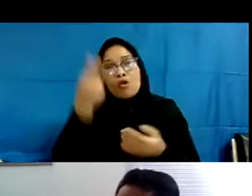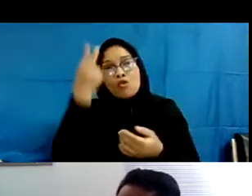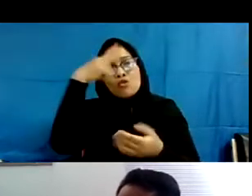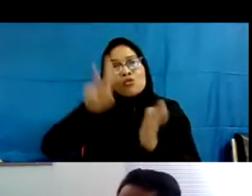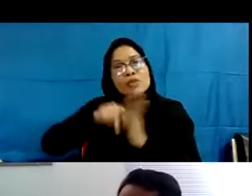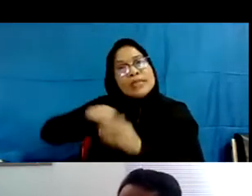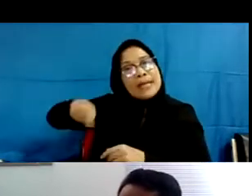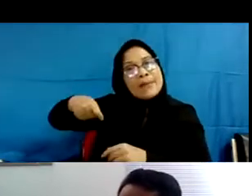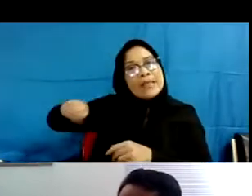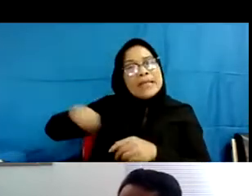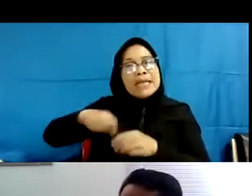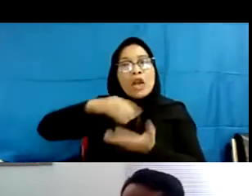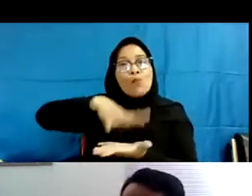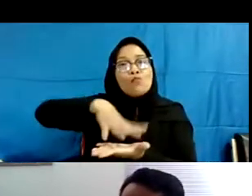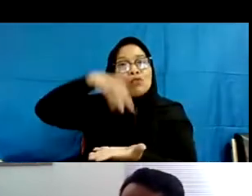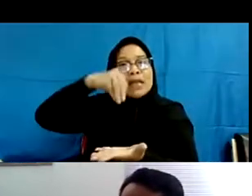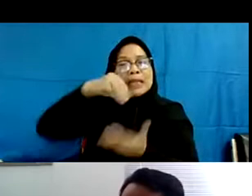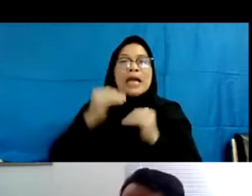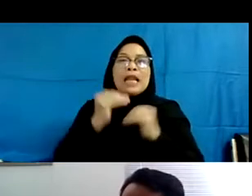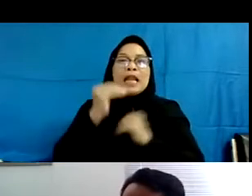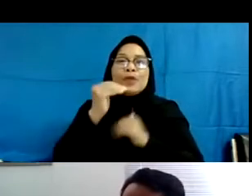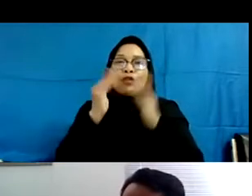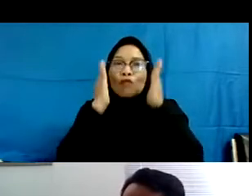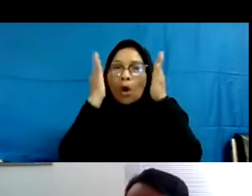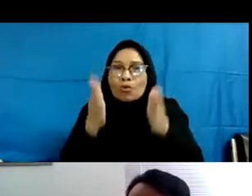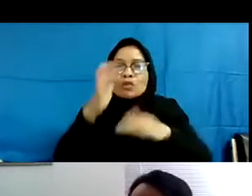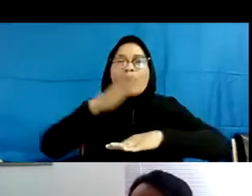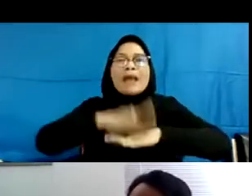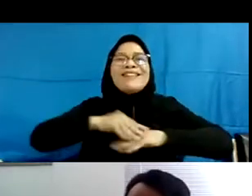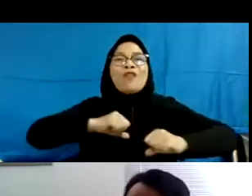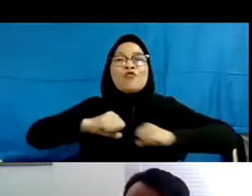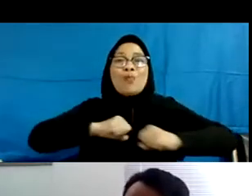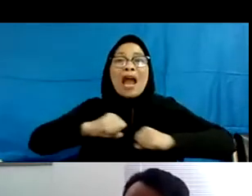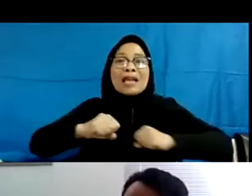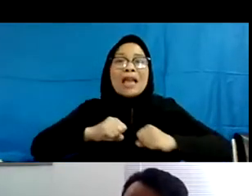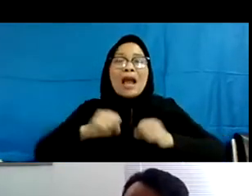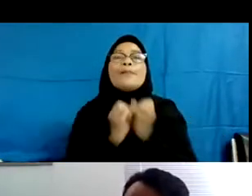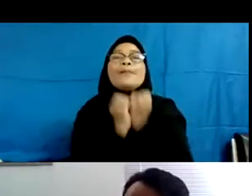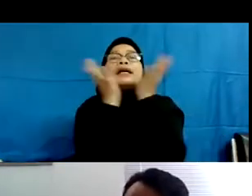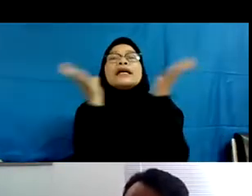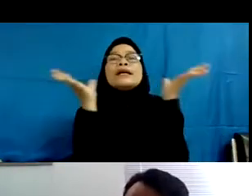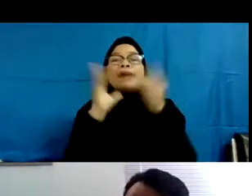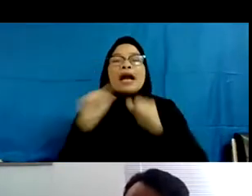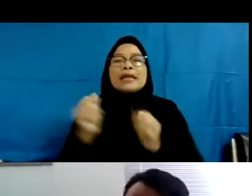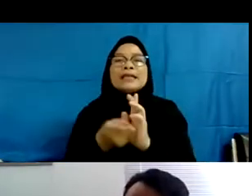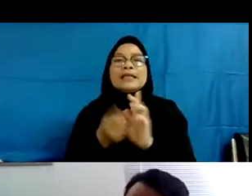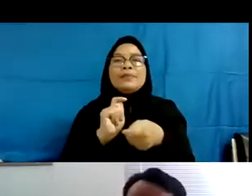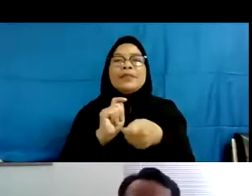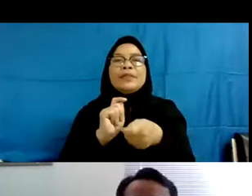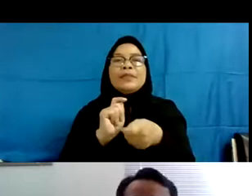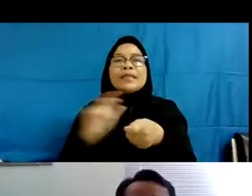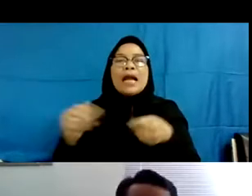Kementerian Pusat itu lebih fokus kepada upaya pengembangan kebijakan, kemudian